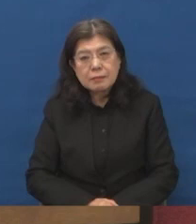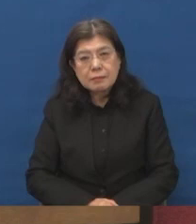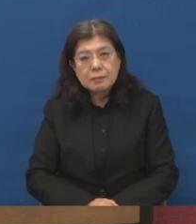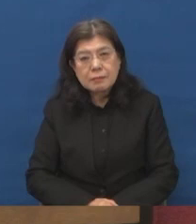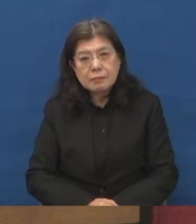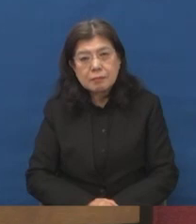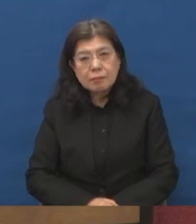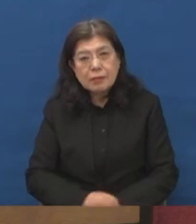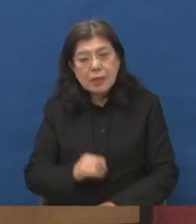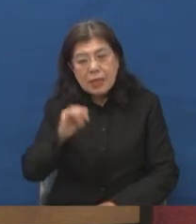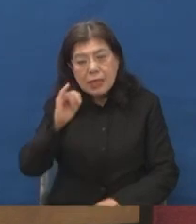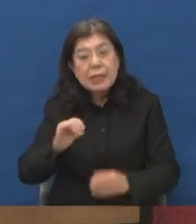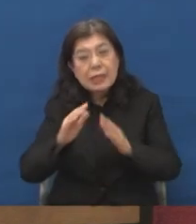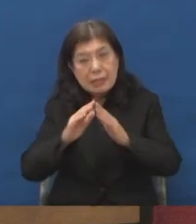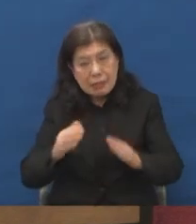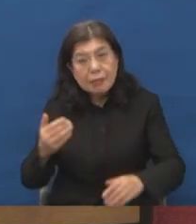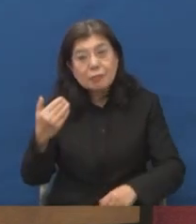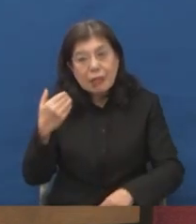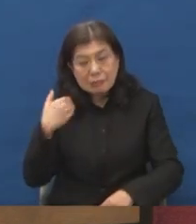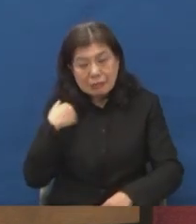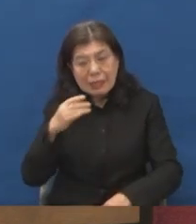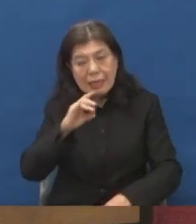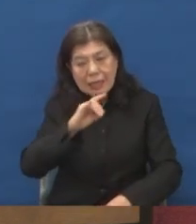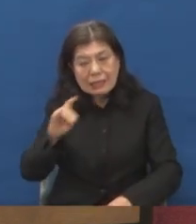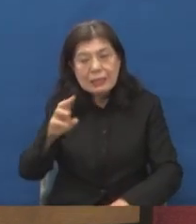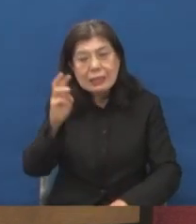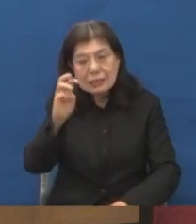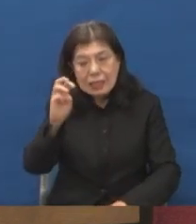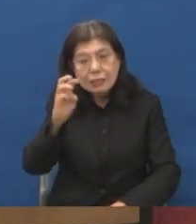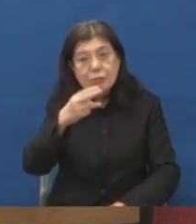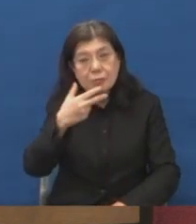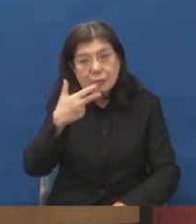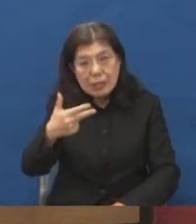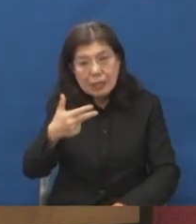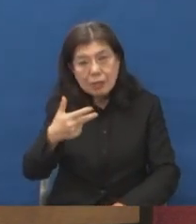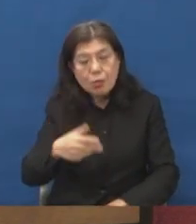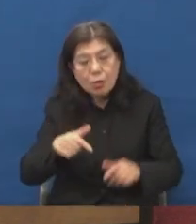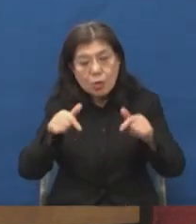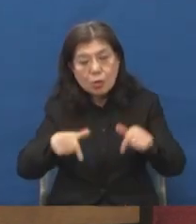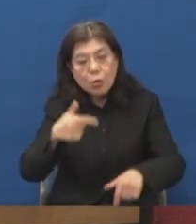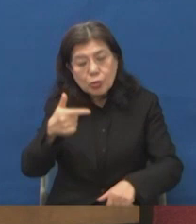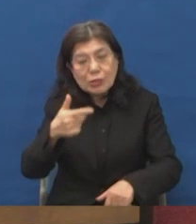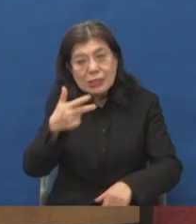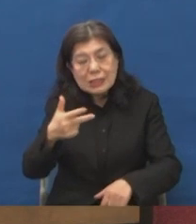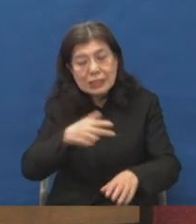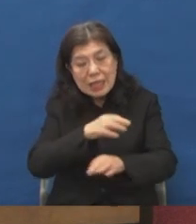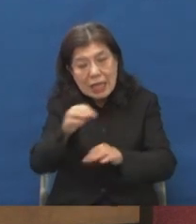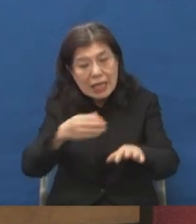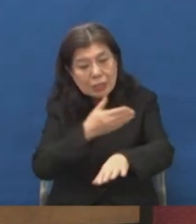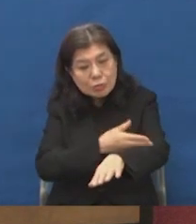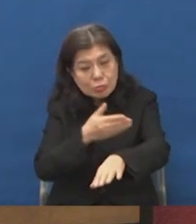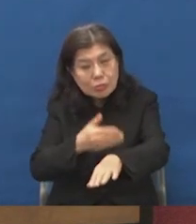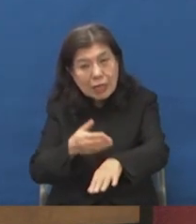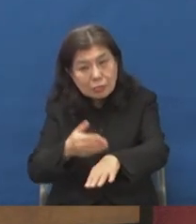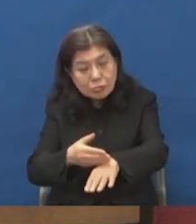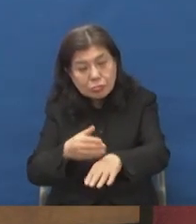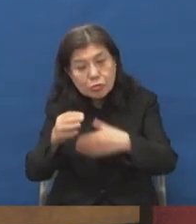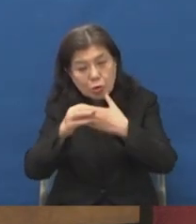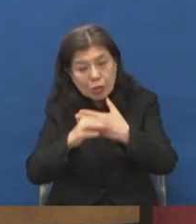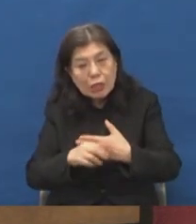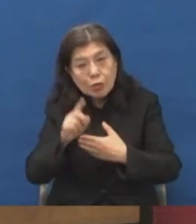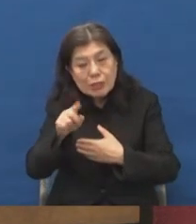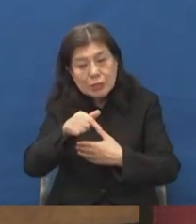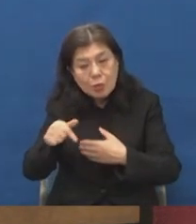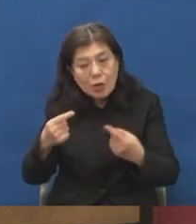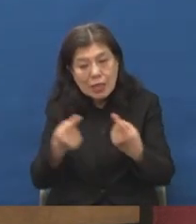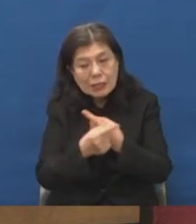本委員会に付託されました議第37号京都市市営住宅条例の一部を改正する条例の制定